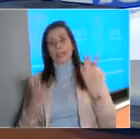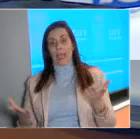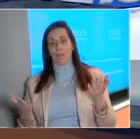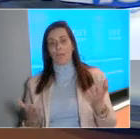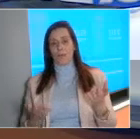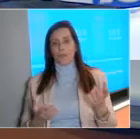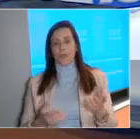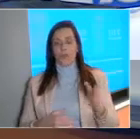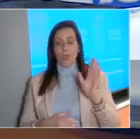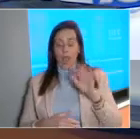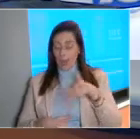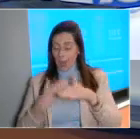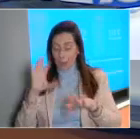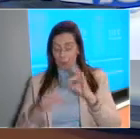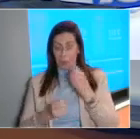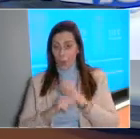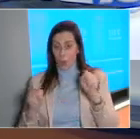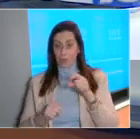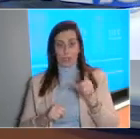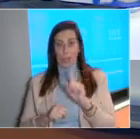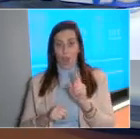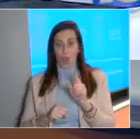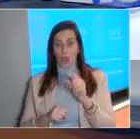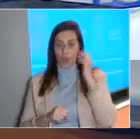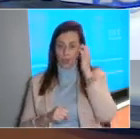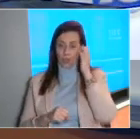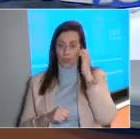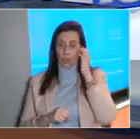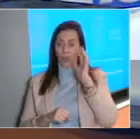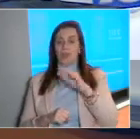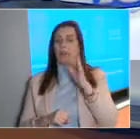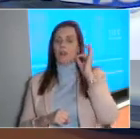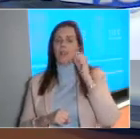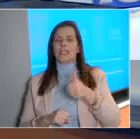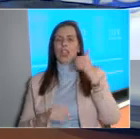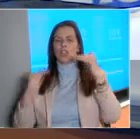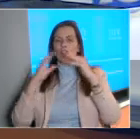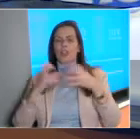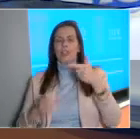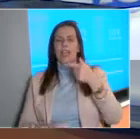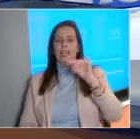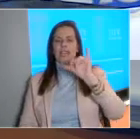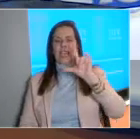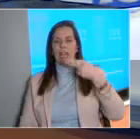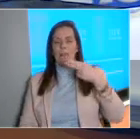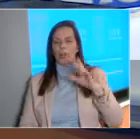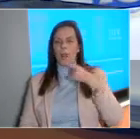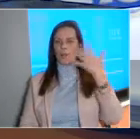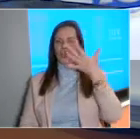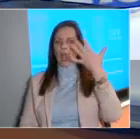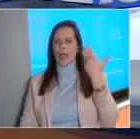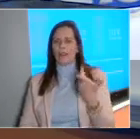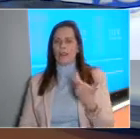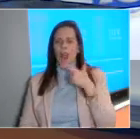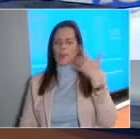קורה עם זה שהמדינה משתקת? שלא לדבר על זה שהליך בחירות דמוקרטי זה לא... טוב, גילה גמליאל. מה הסיפור עם גילה גמליאל? כל כך הרבה שנים בליכוד,